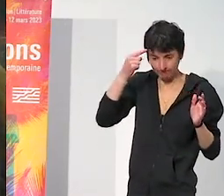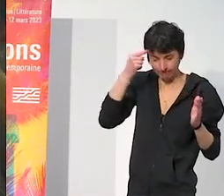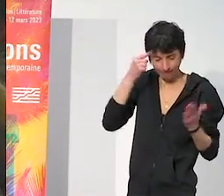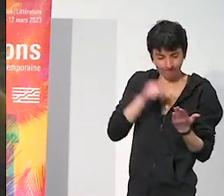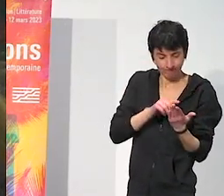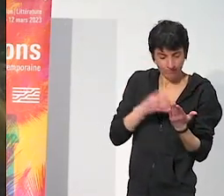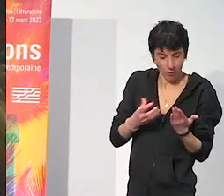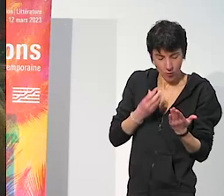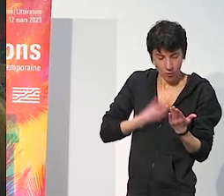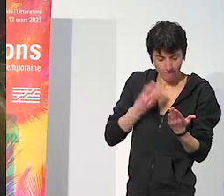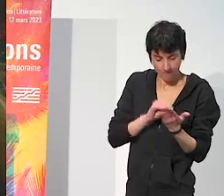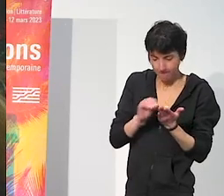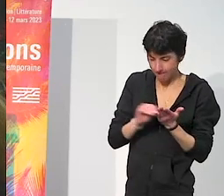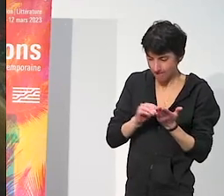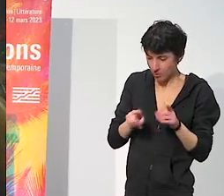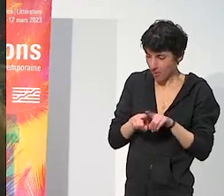l'idée